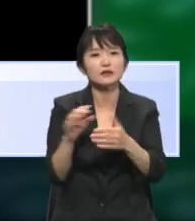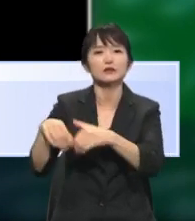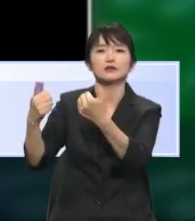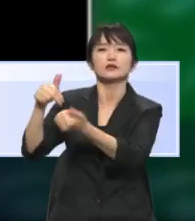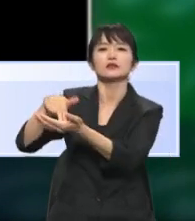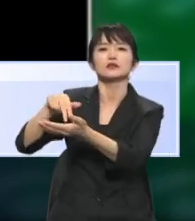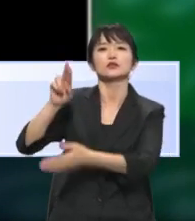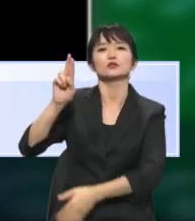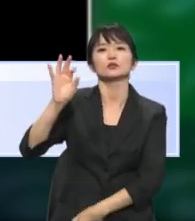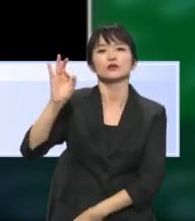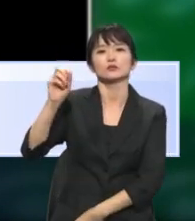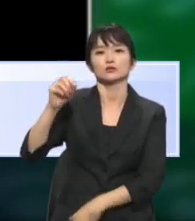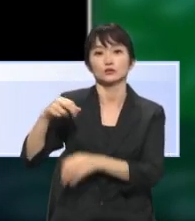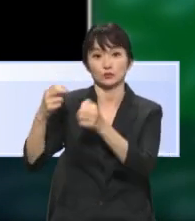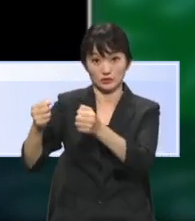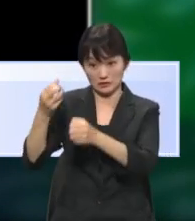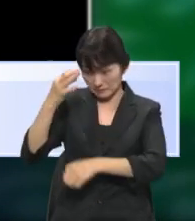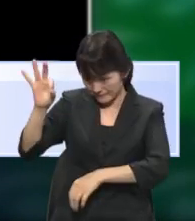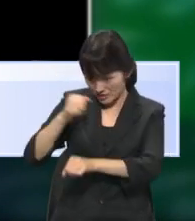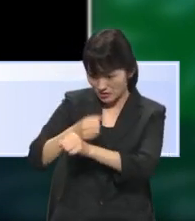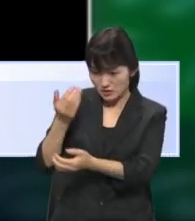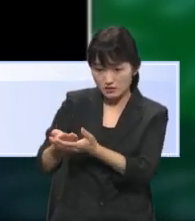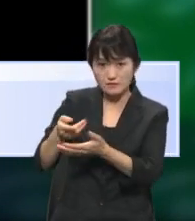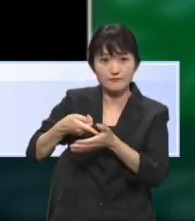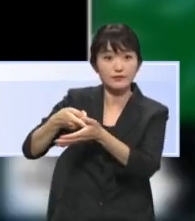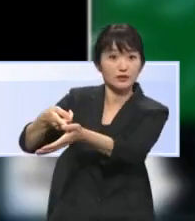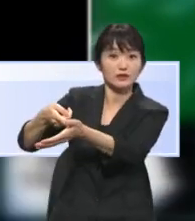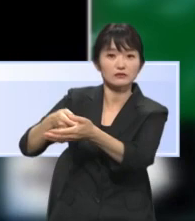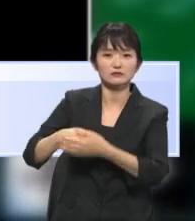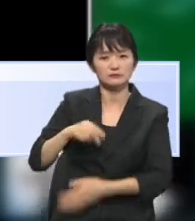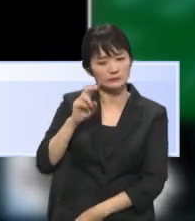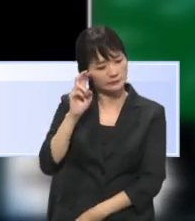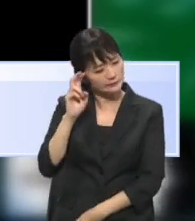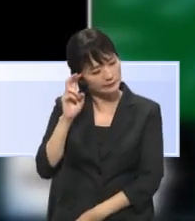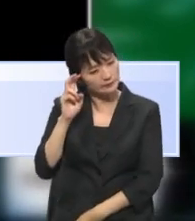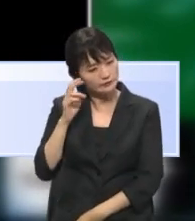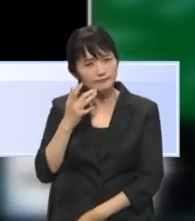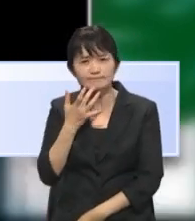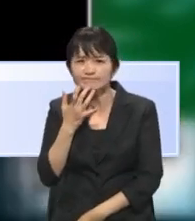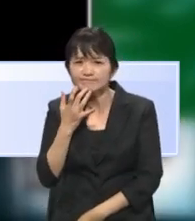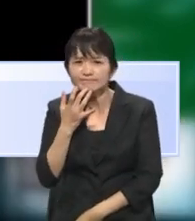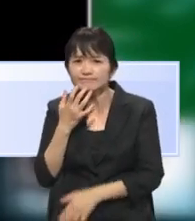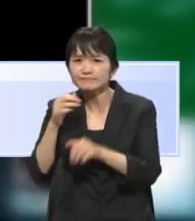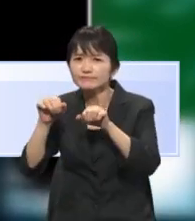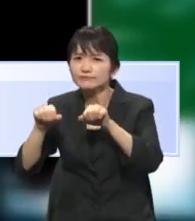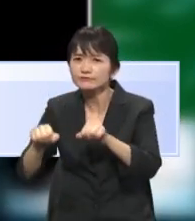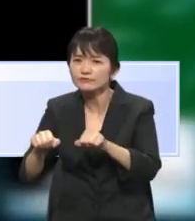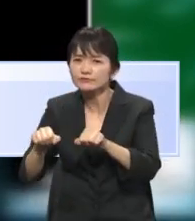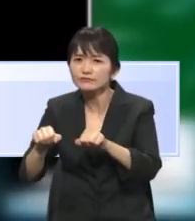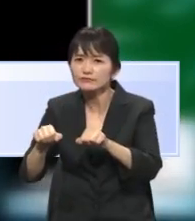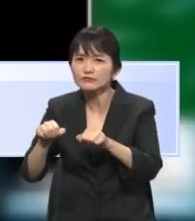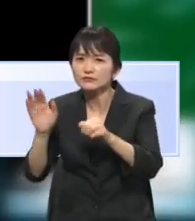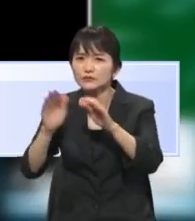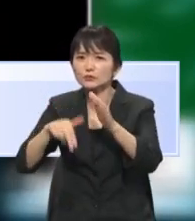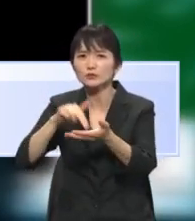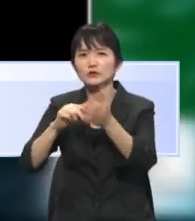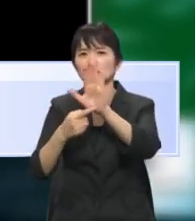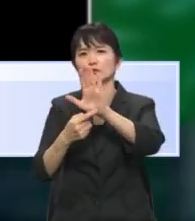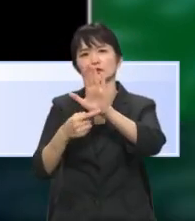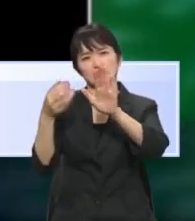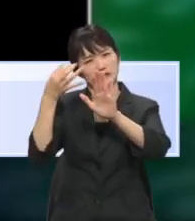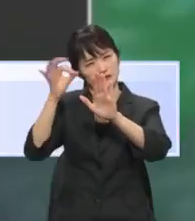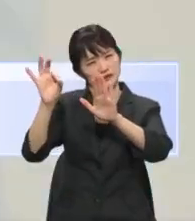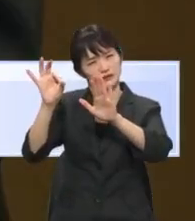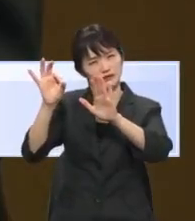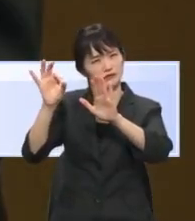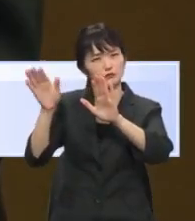차원에서 UFO의 존재를 인정해달라고 요구했습니다. 글쎄요, 근데 아직 외계인의 존재를 공식적으로 밝혀진 바 또 인정하는